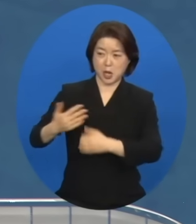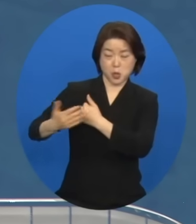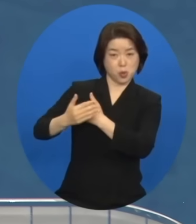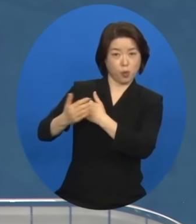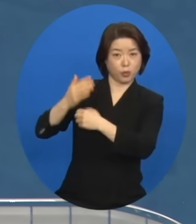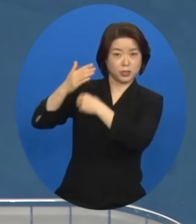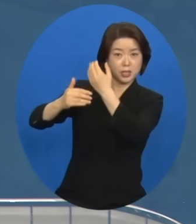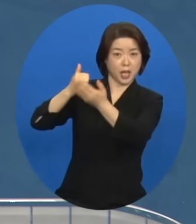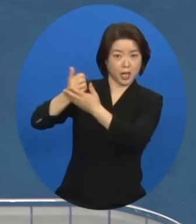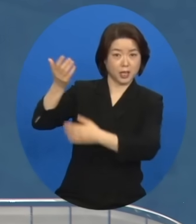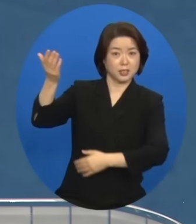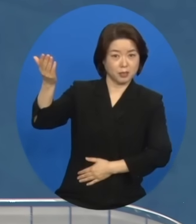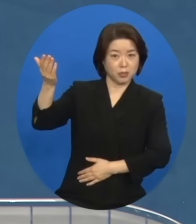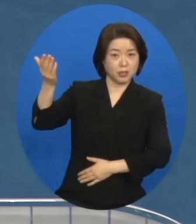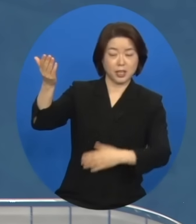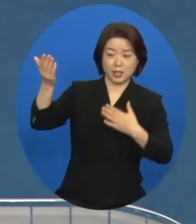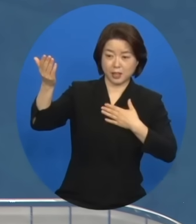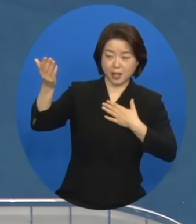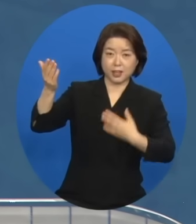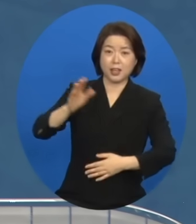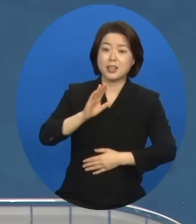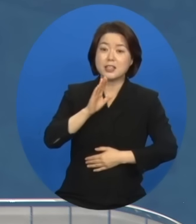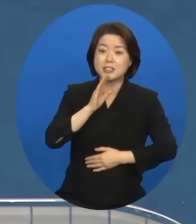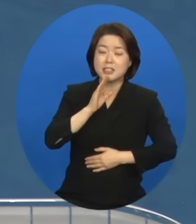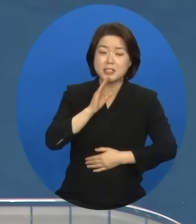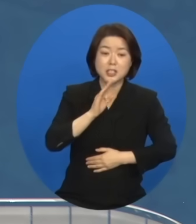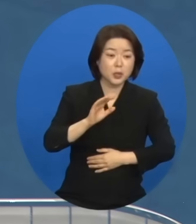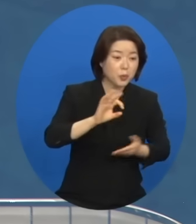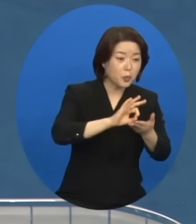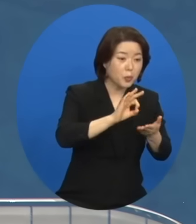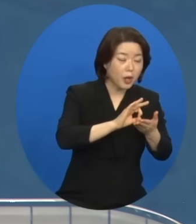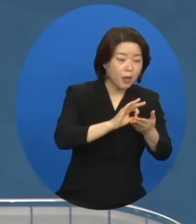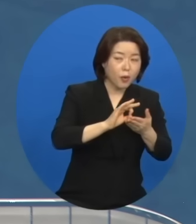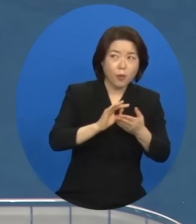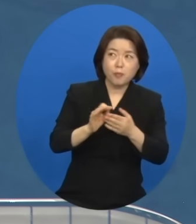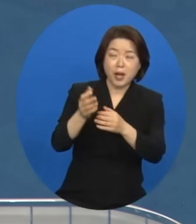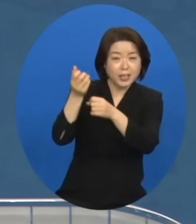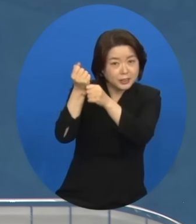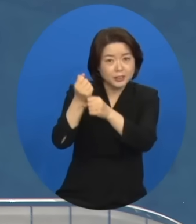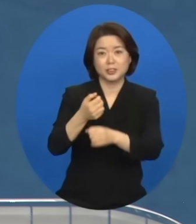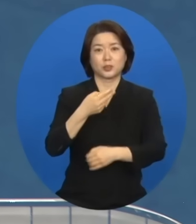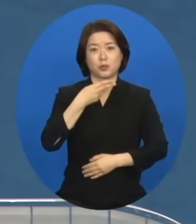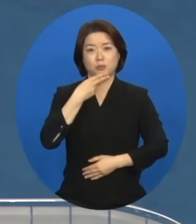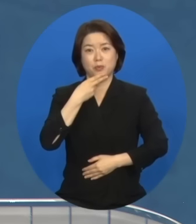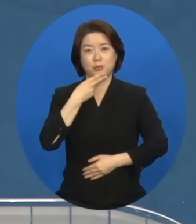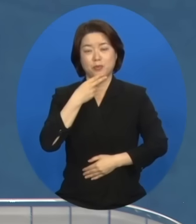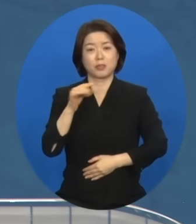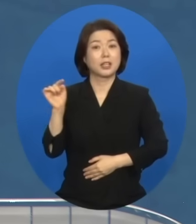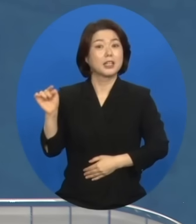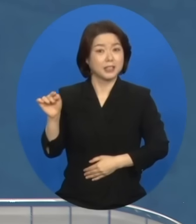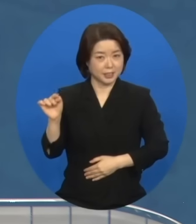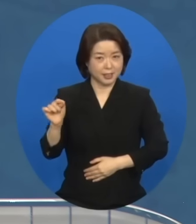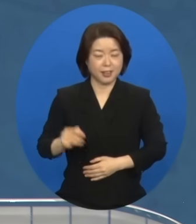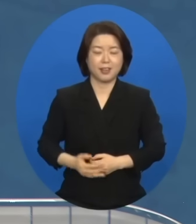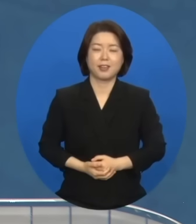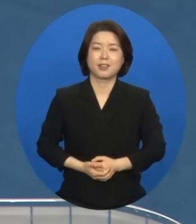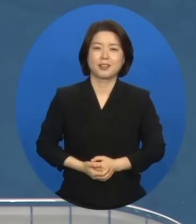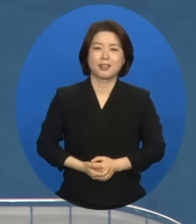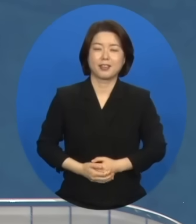도우시는 하나님은 저에게 실제로는 현실이 아니었던 거예요. 그 점이